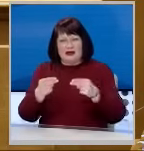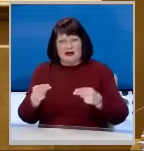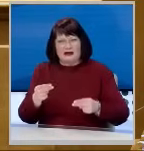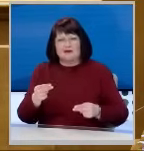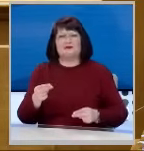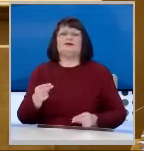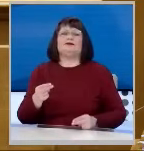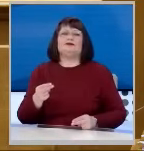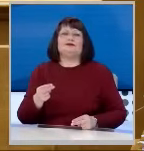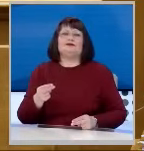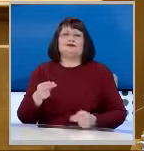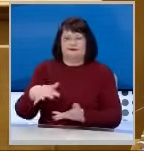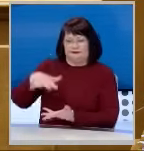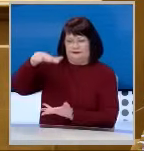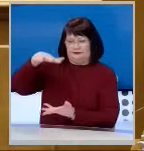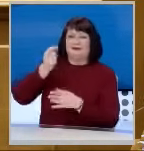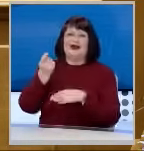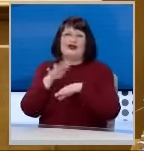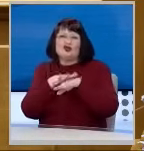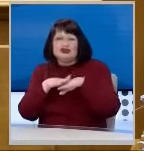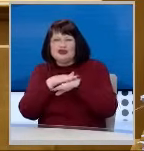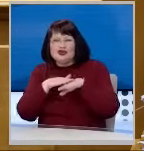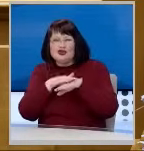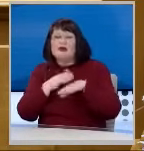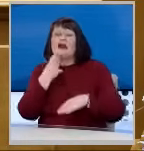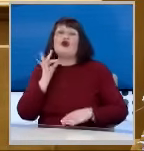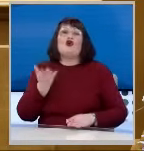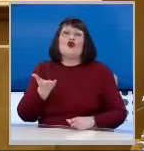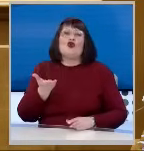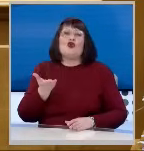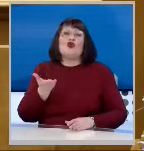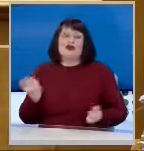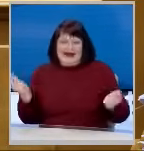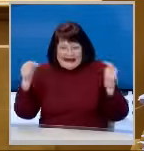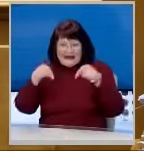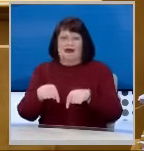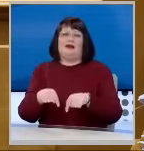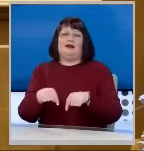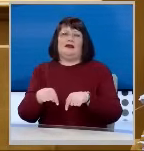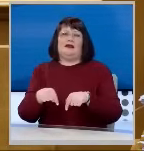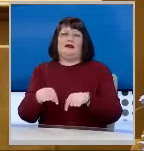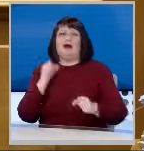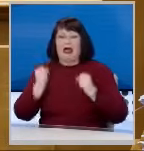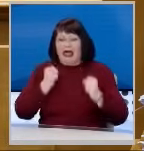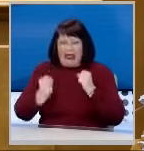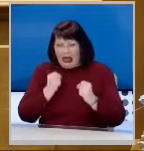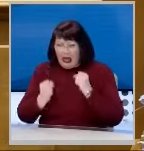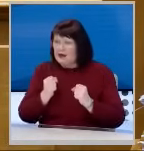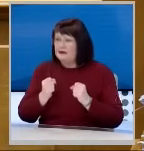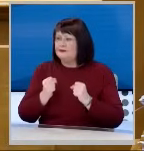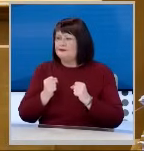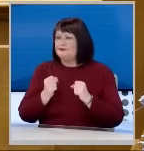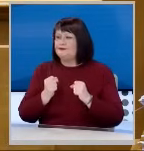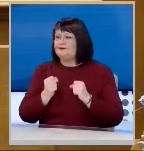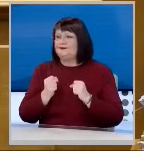οχληρία και θα με συγχωρέσετε γιατί προσήλθα εσπευσμένα για